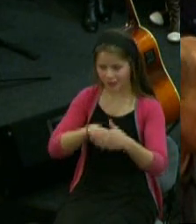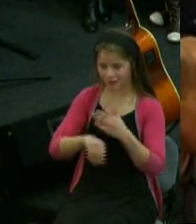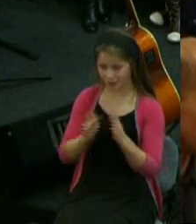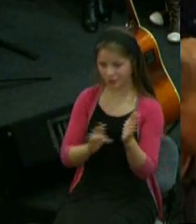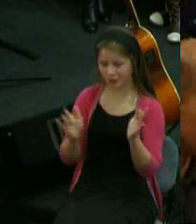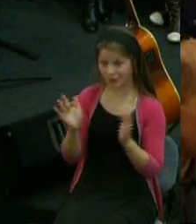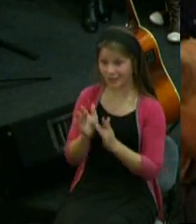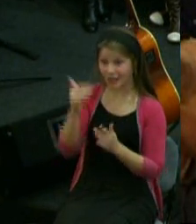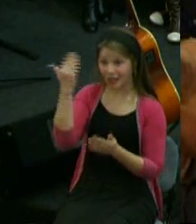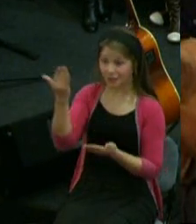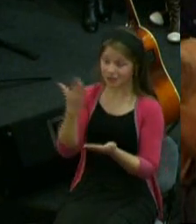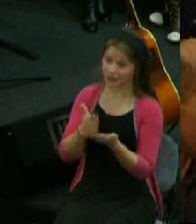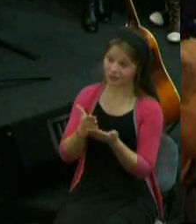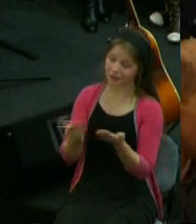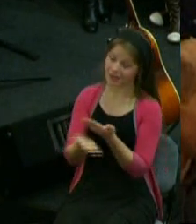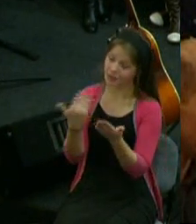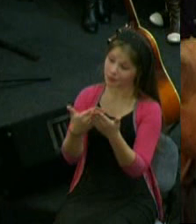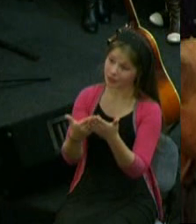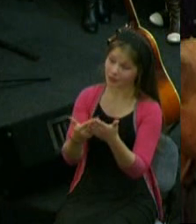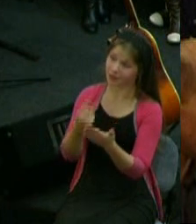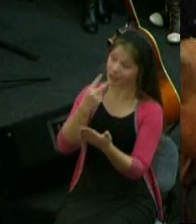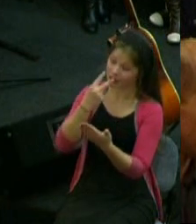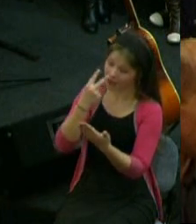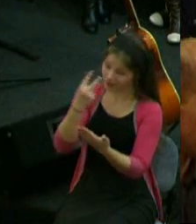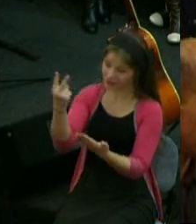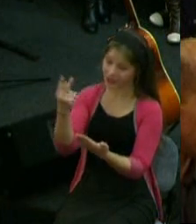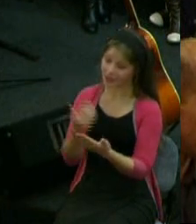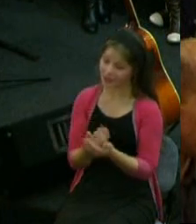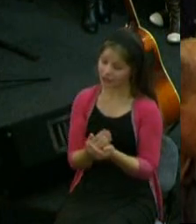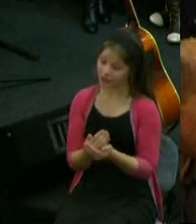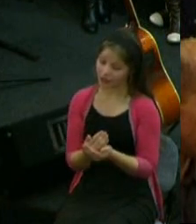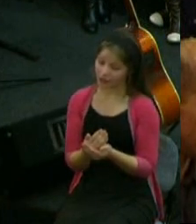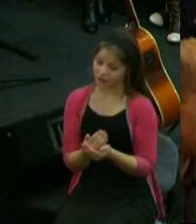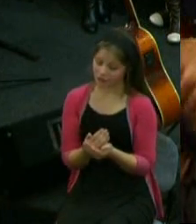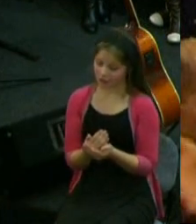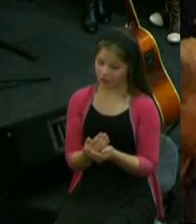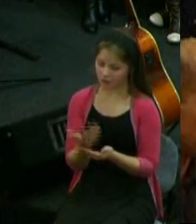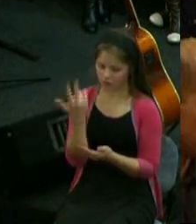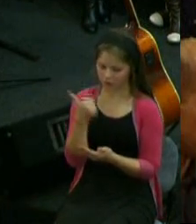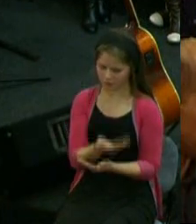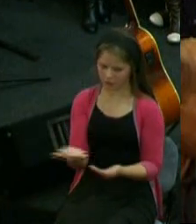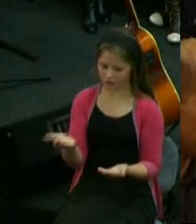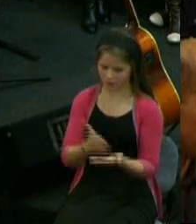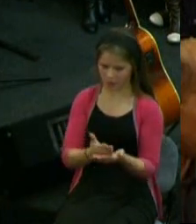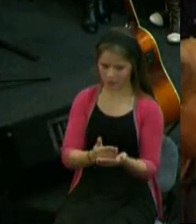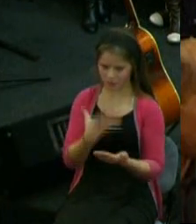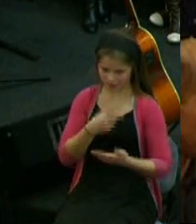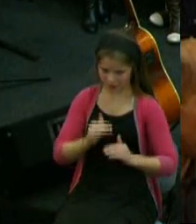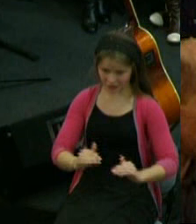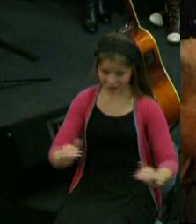брати і сестри. Він наш взірець, наш Ісус Христос. Ви знаєте, коли, власне, ми маємо своїх дітей, і,